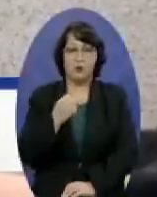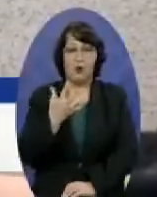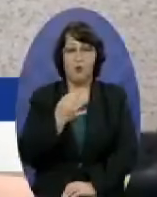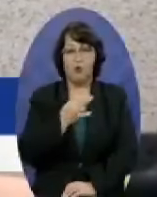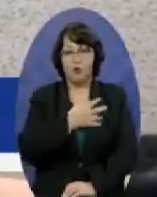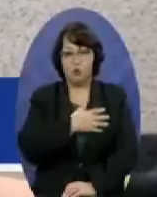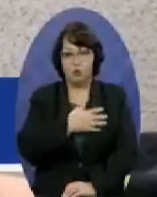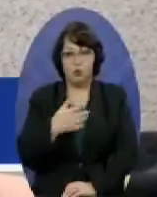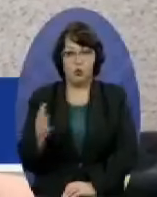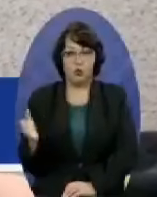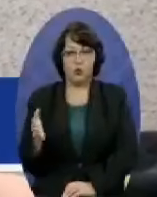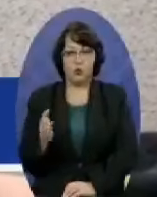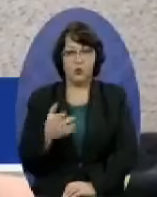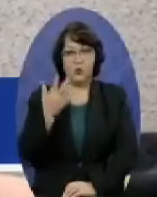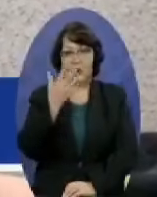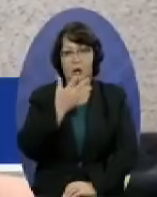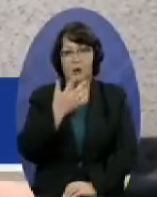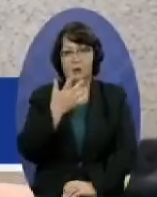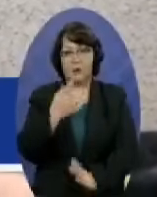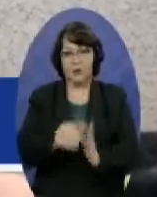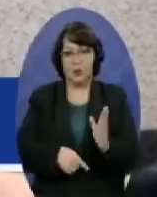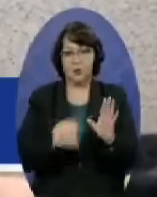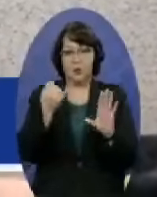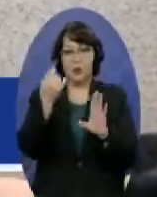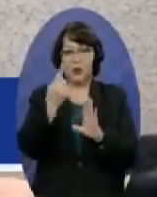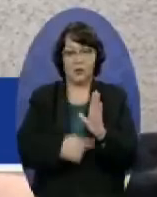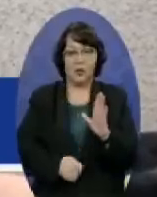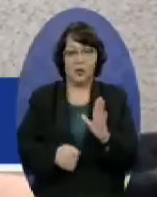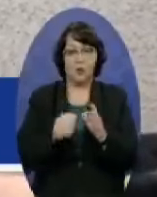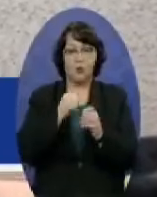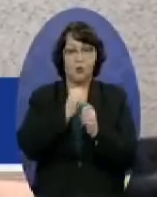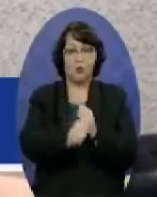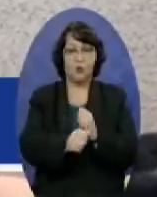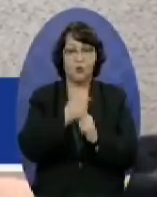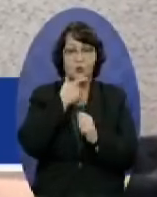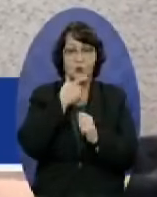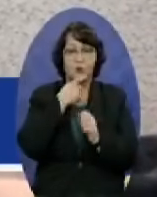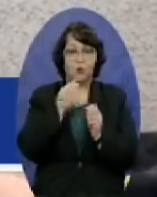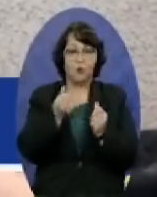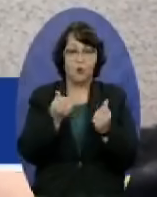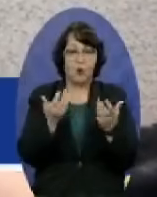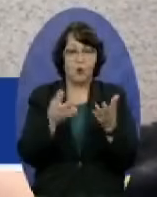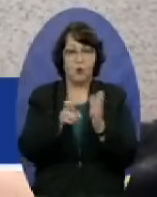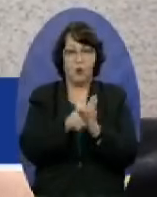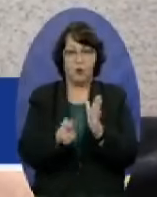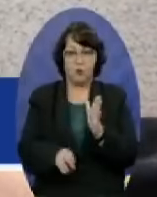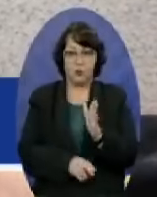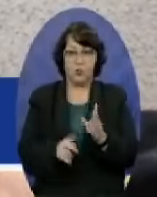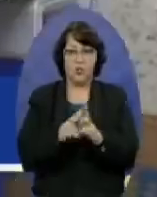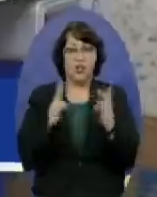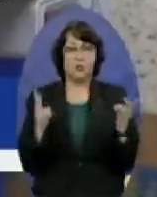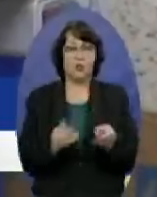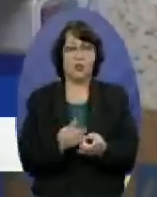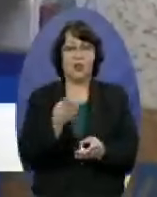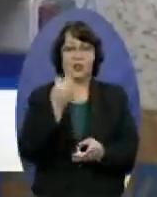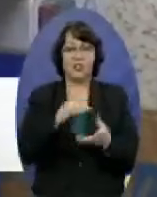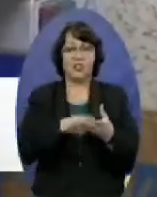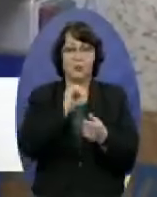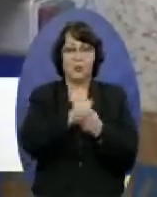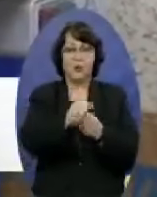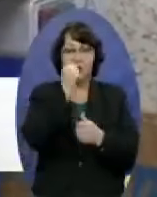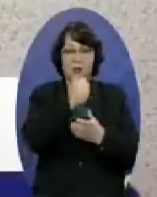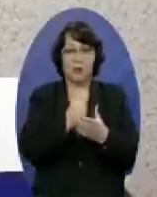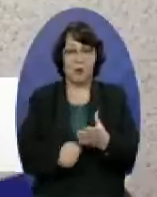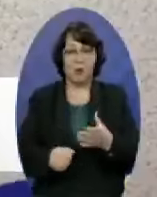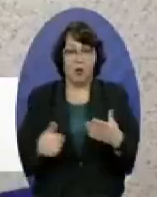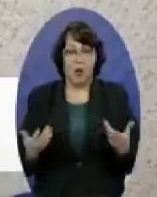хойш ягаад 5-6 сар тасалдсан үуч чадаагүй. Сард өгч боломжгүй болоод тэгээ тэр нөгөө тэмдэгт дээр ингээ хоосноро